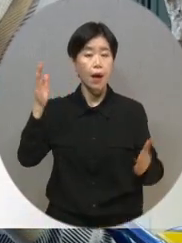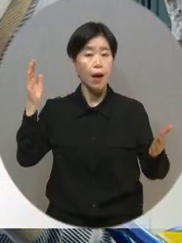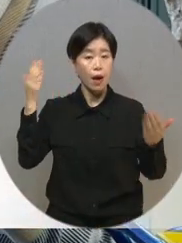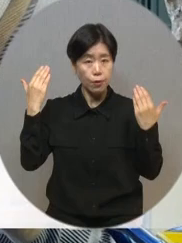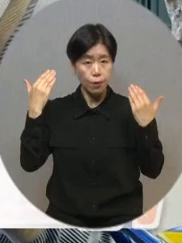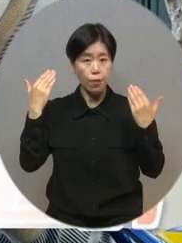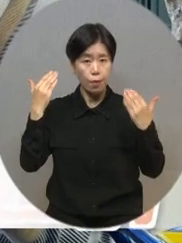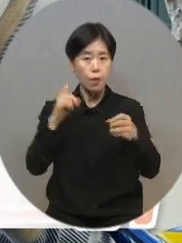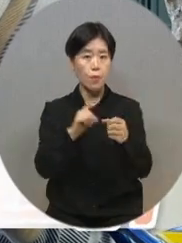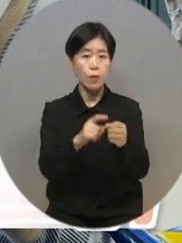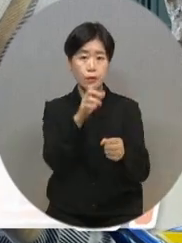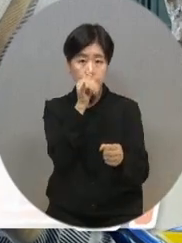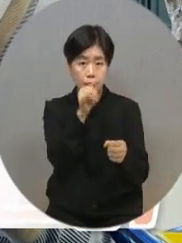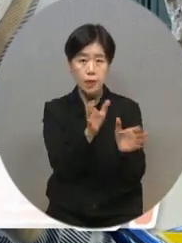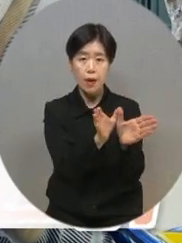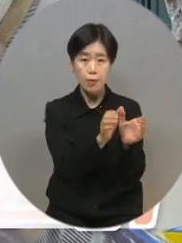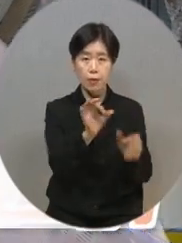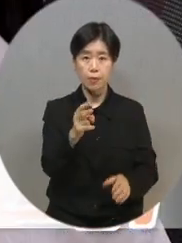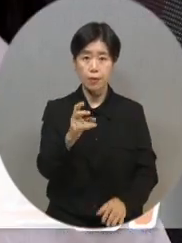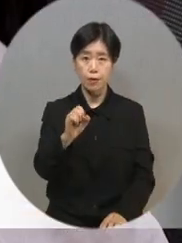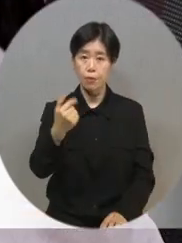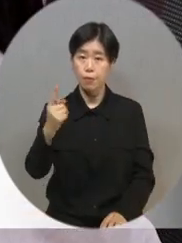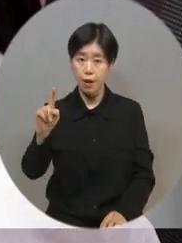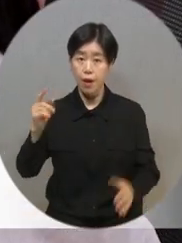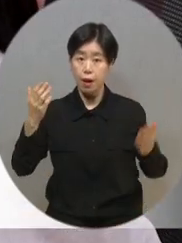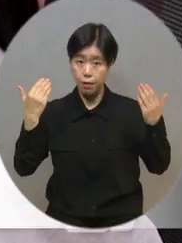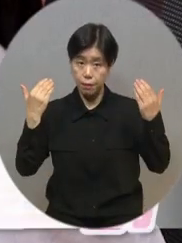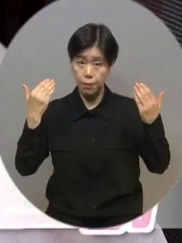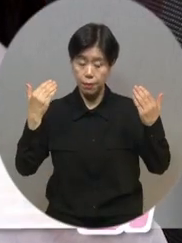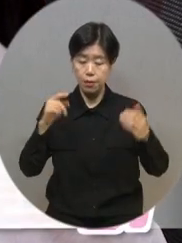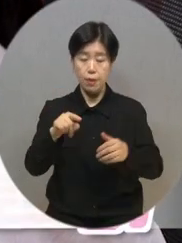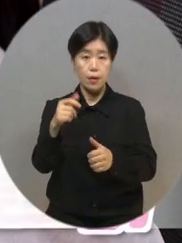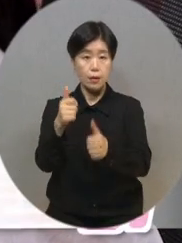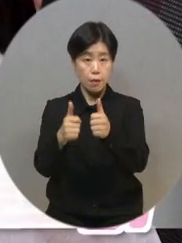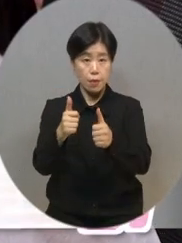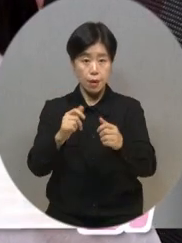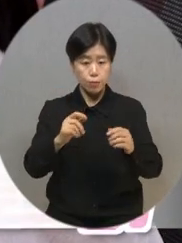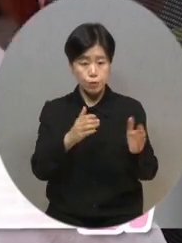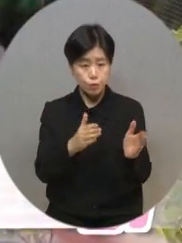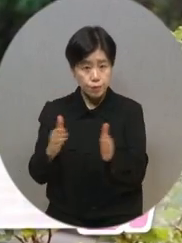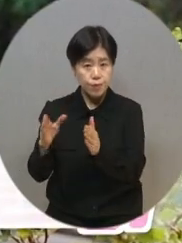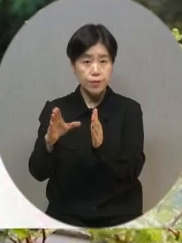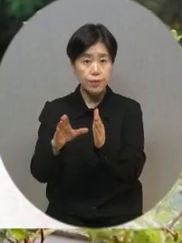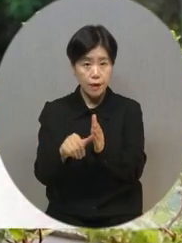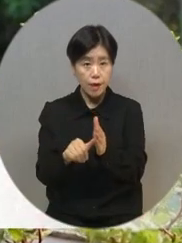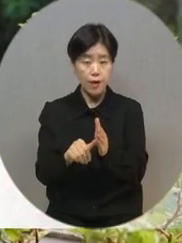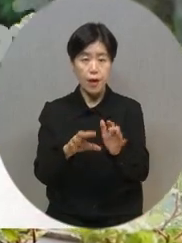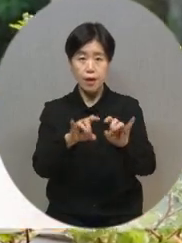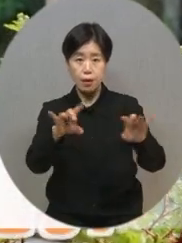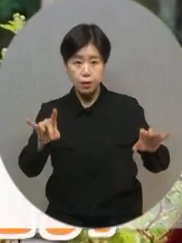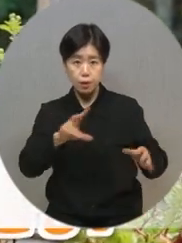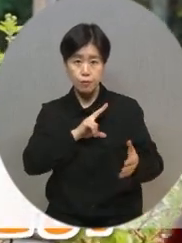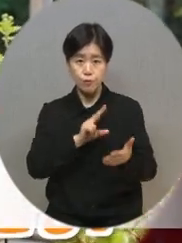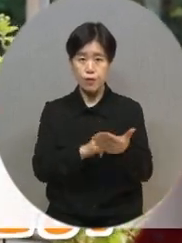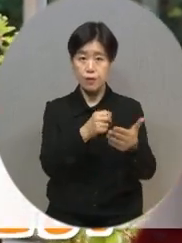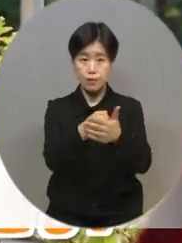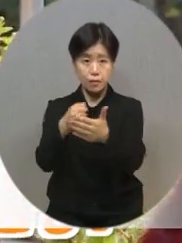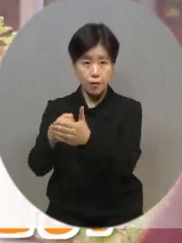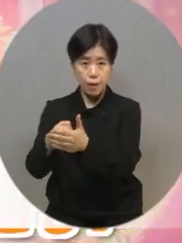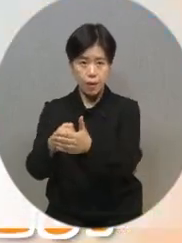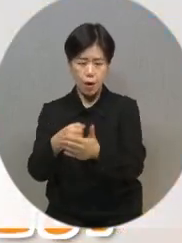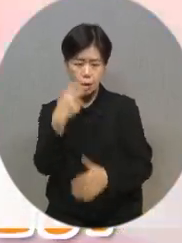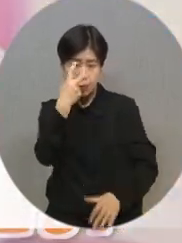있는 한평영아학교는 대회를 준비하는 과정에서 학생들 스스로 주제를 선정하고 자료 조사를